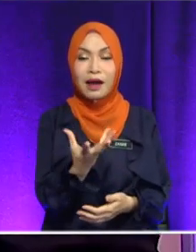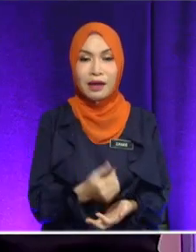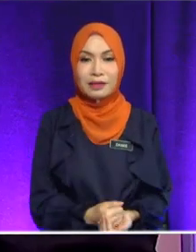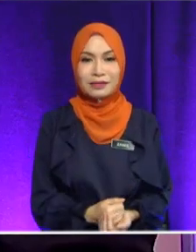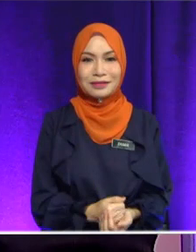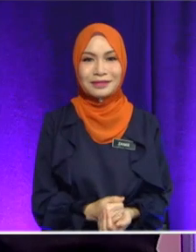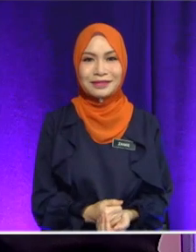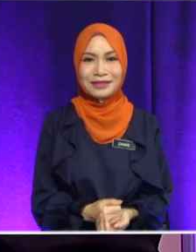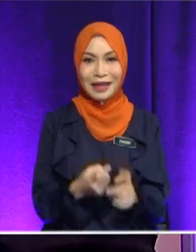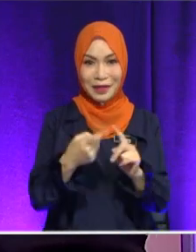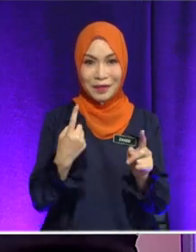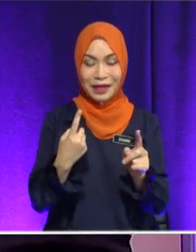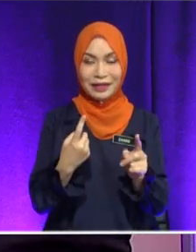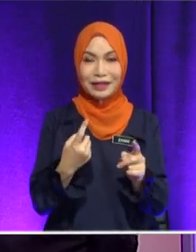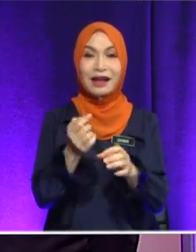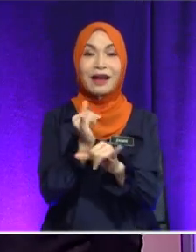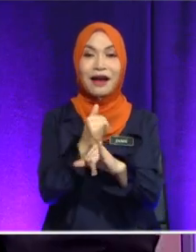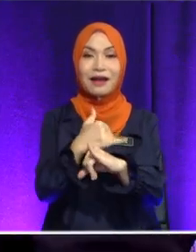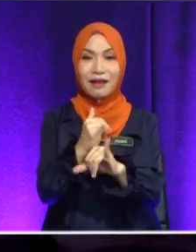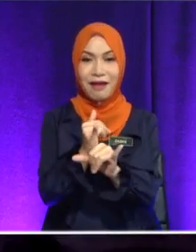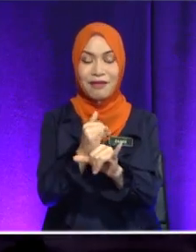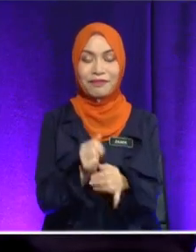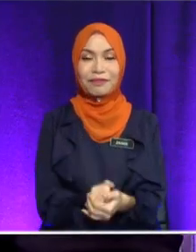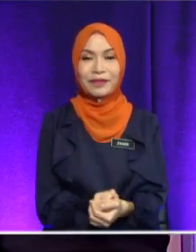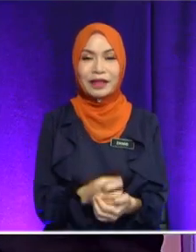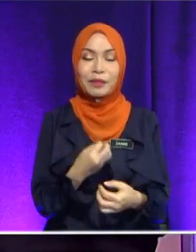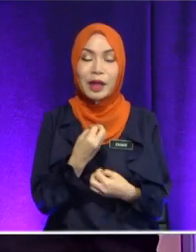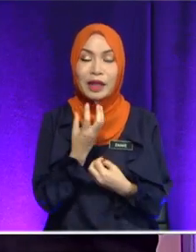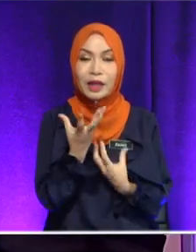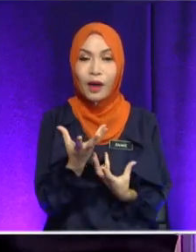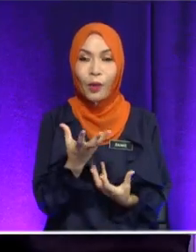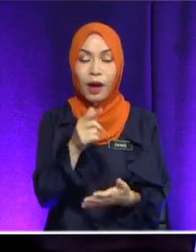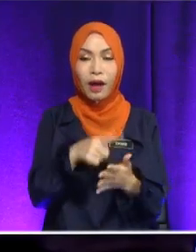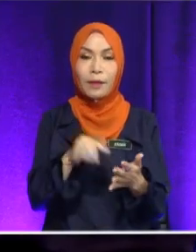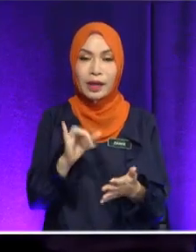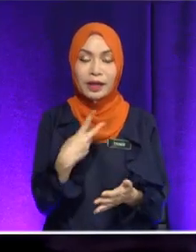perasaan melalui karya kita ini adalah penggunaan lelehan percikkan